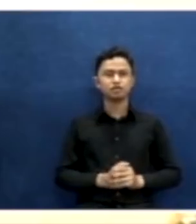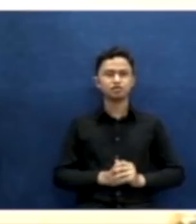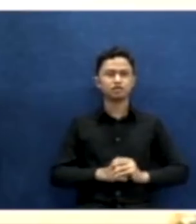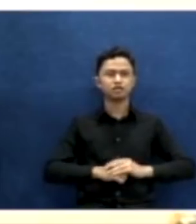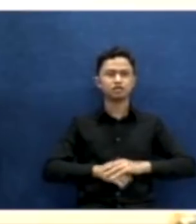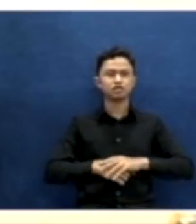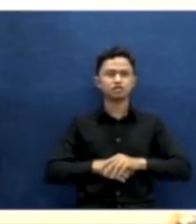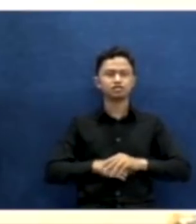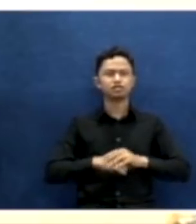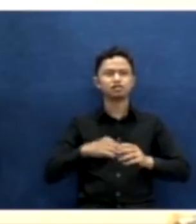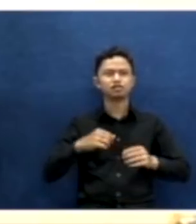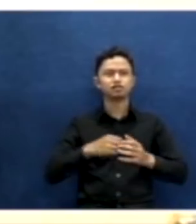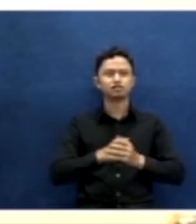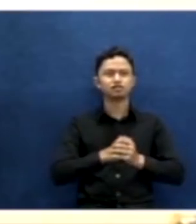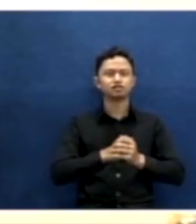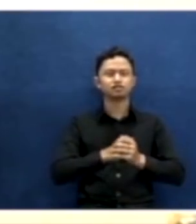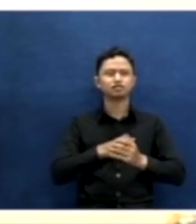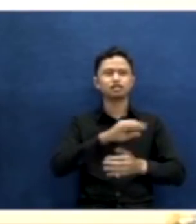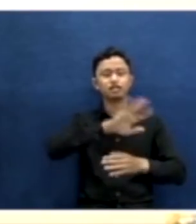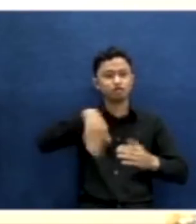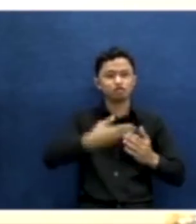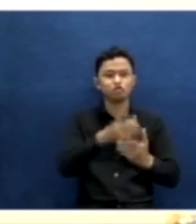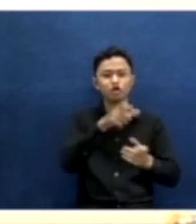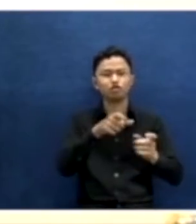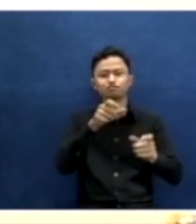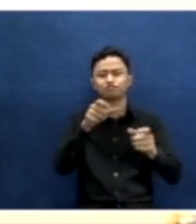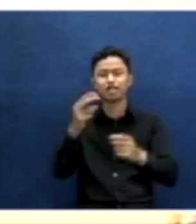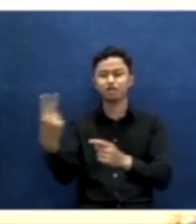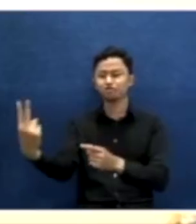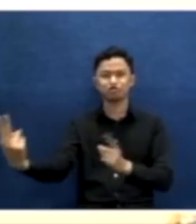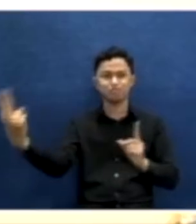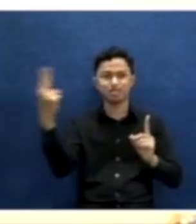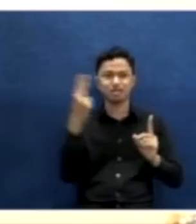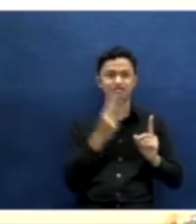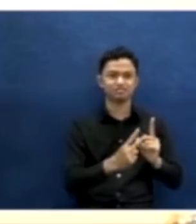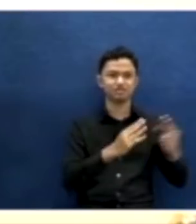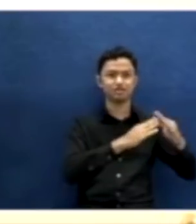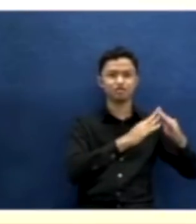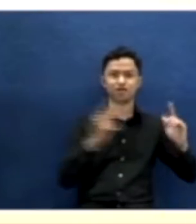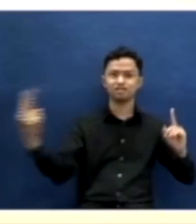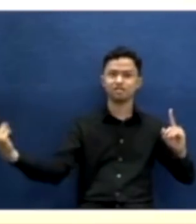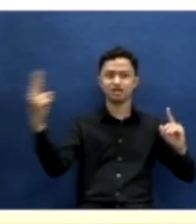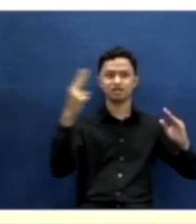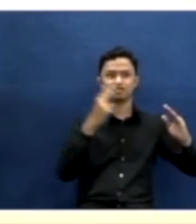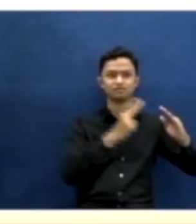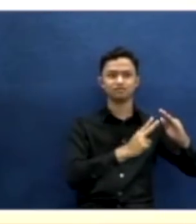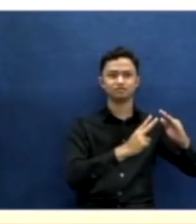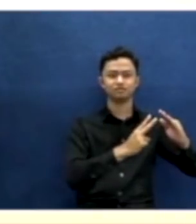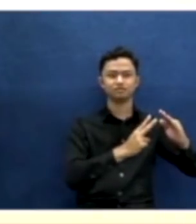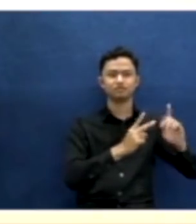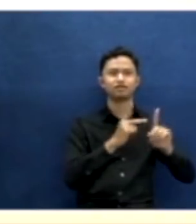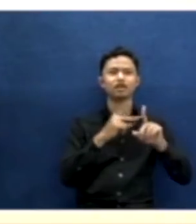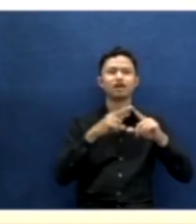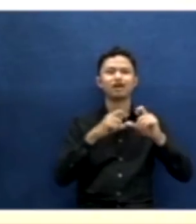dan seluruh keturunannya ketika kemudian Hasan atau usai masuk kedalam rumahnya beliau maka ketika saat itu Hasan dan